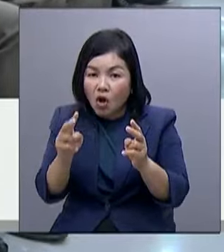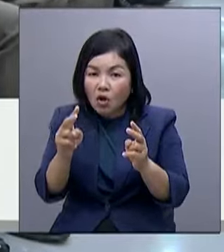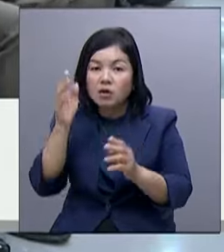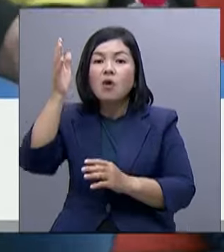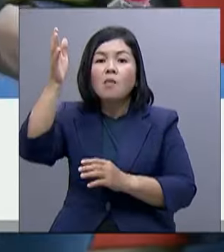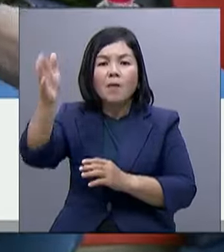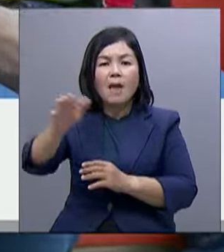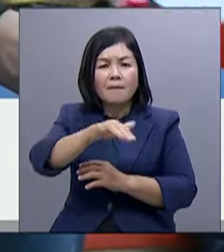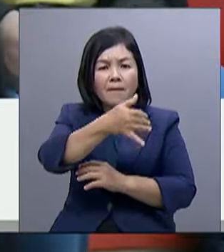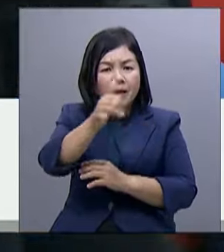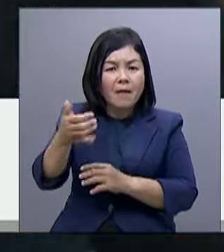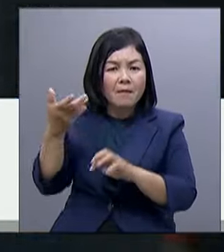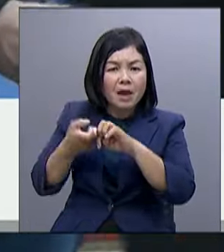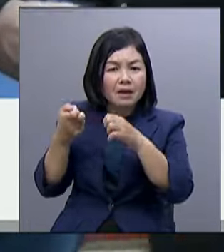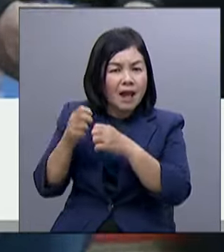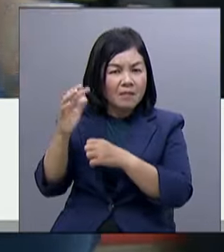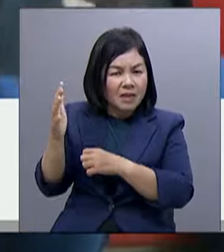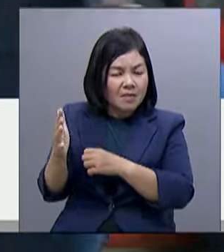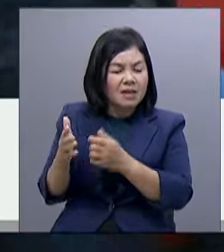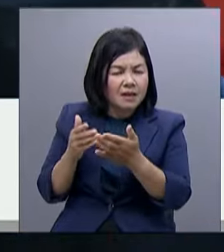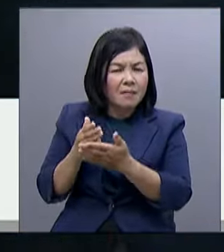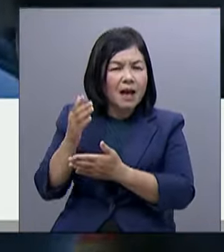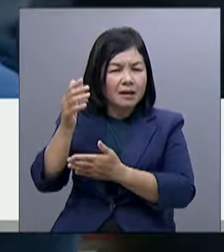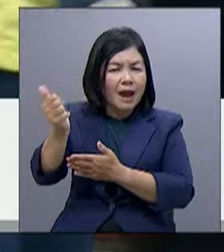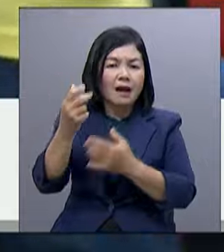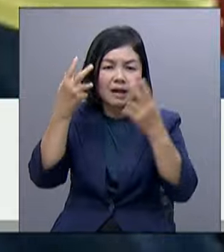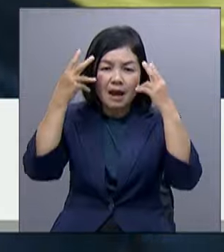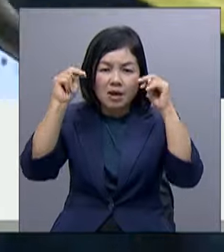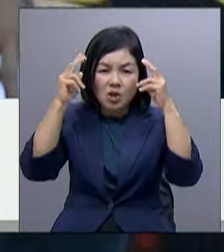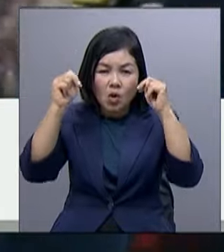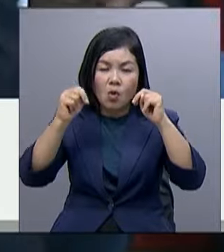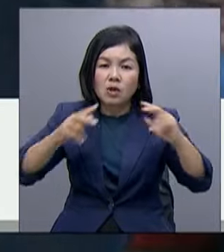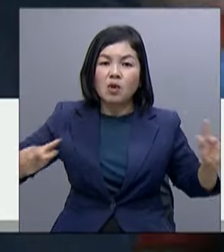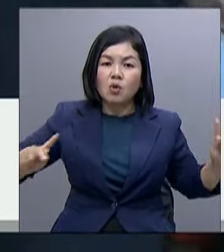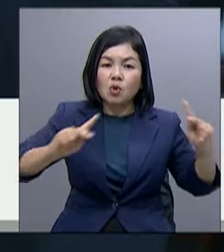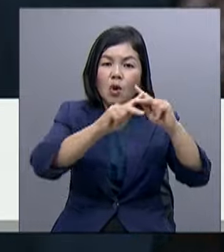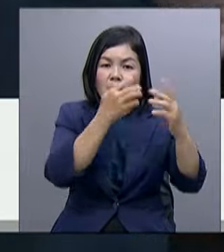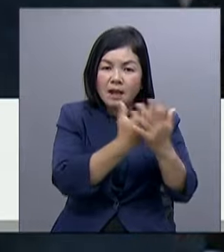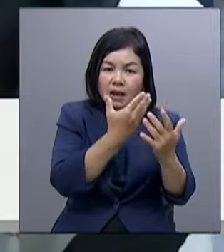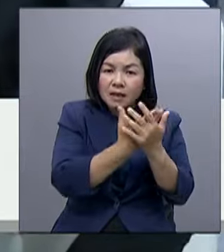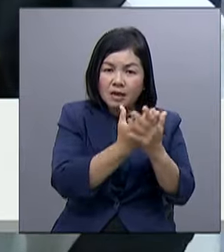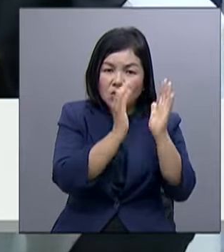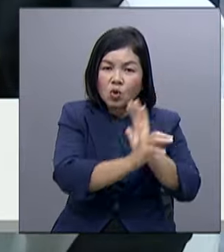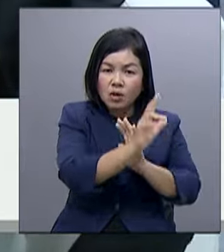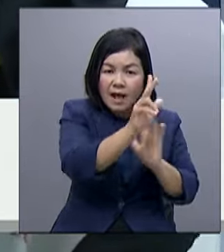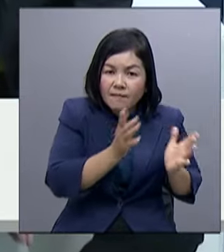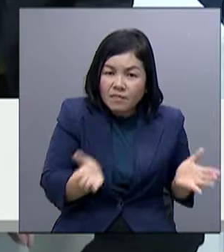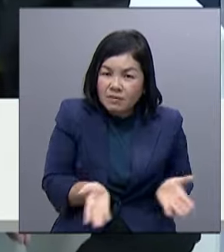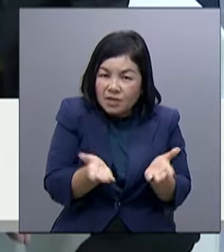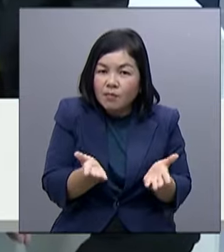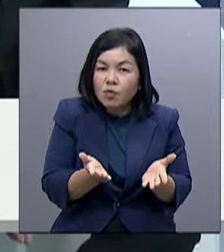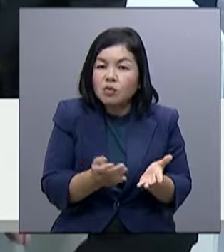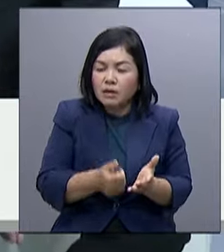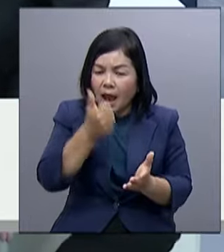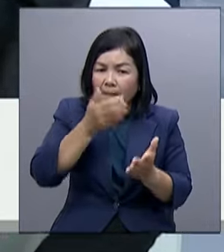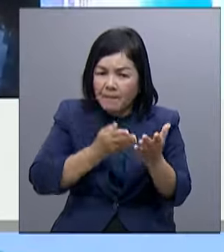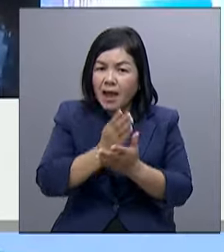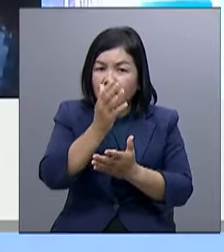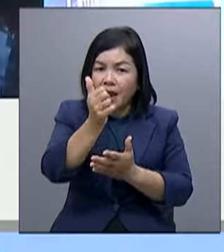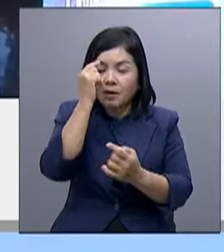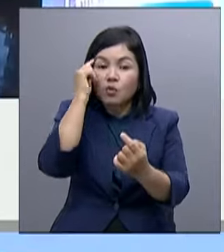เชื่อว่าไม่น่าจะสะดุดแล้วค่ะเชื่อมั่นว่านายกกับรัฐมนตรีครั้งทั้ง 3เนี่ยจะผลักดันเป็นรูปธรรมได้และนี่คือหนึ่งใน